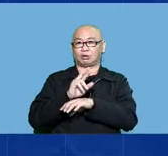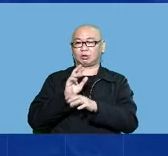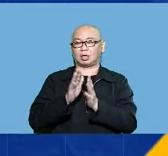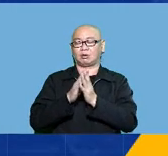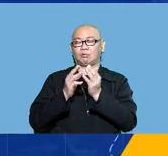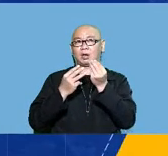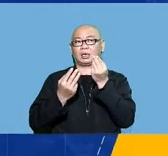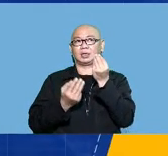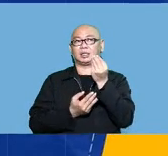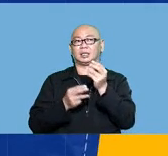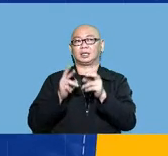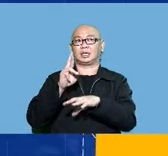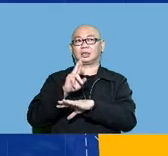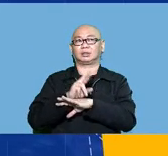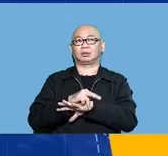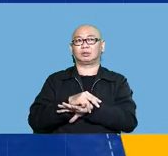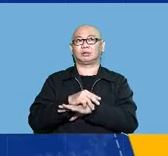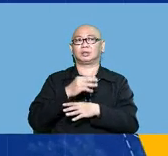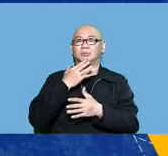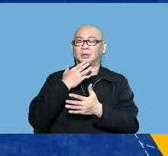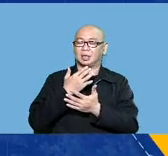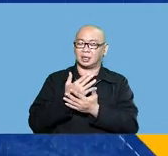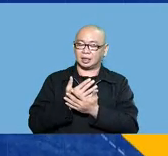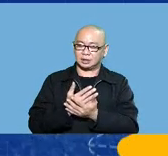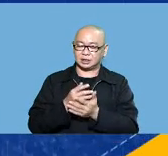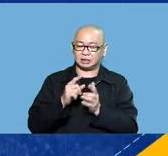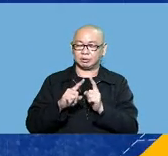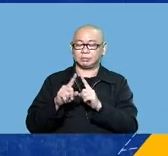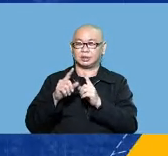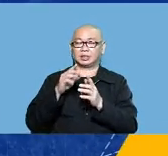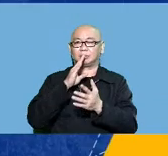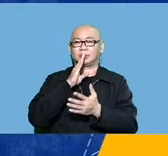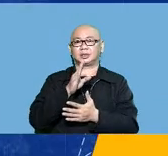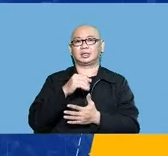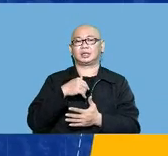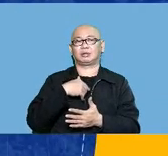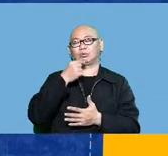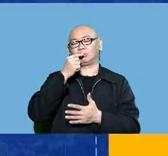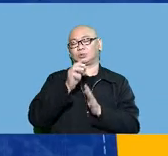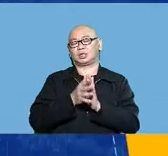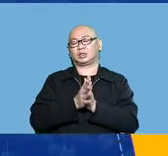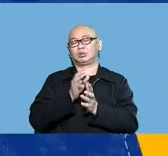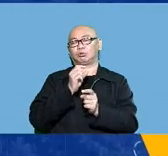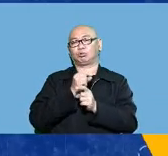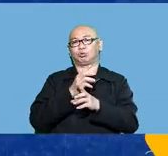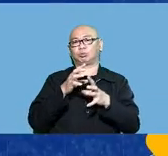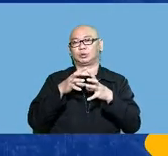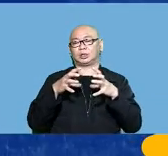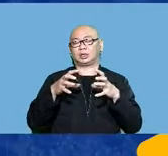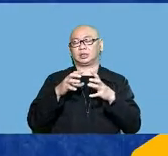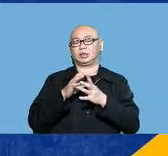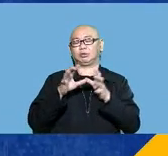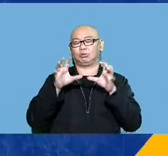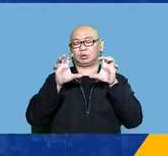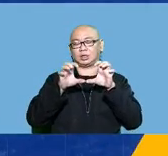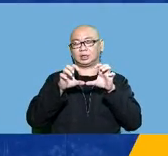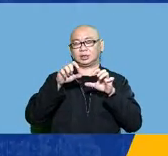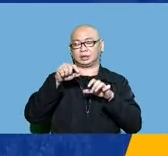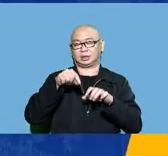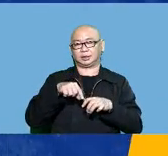Rektor Universitas Negeri Semarang, terima kasih atas bimbingan dan kepercayaan kepada saya untuk menjadi guru besar di kampus UNES tercinta